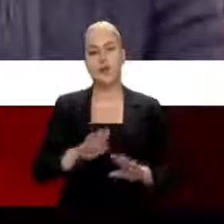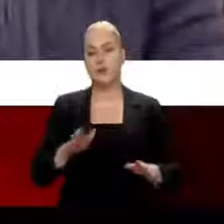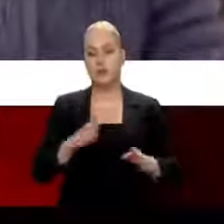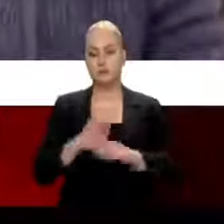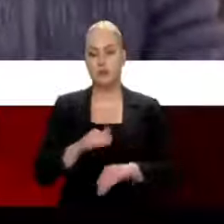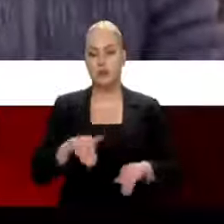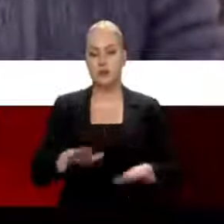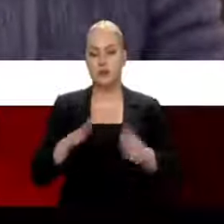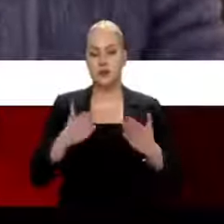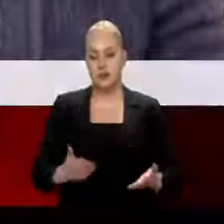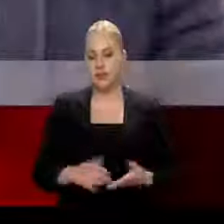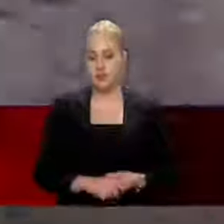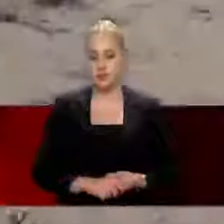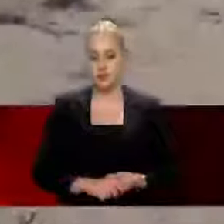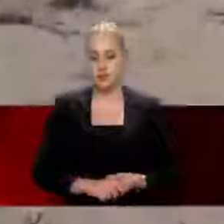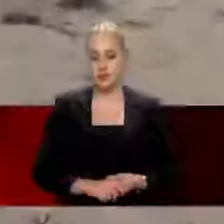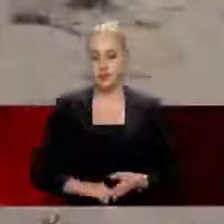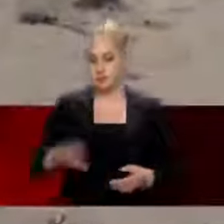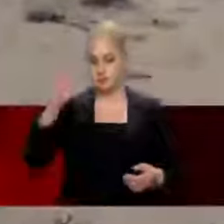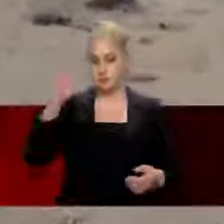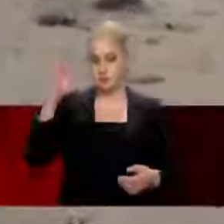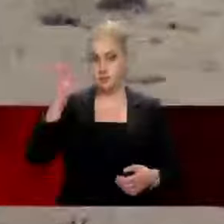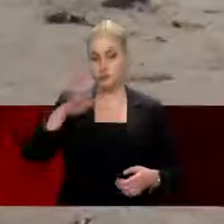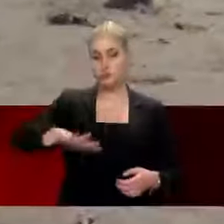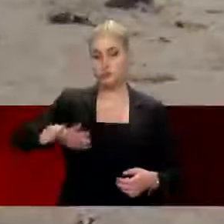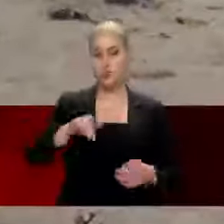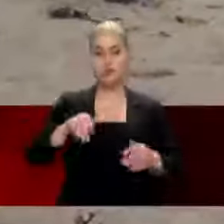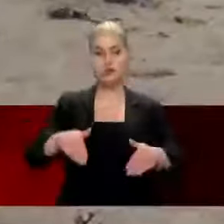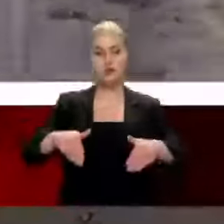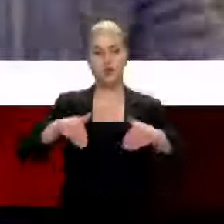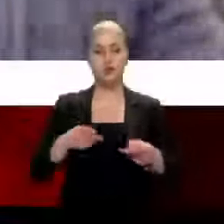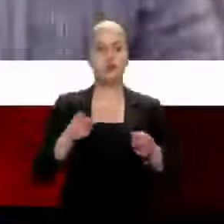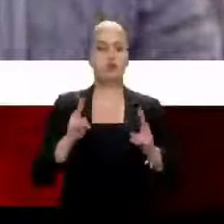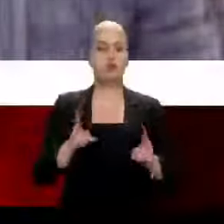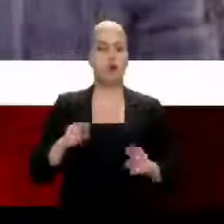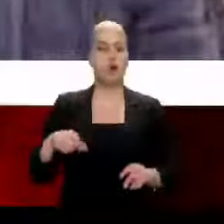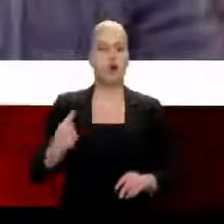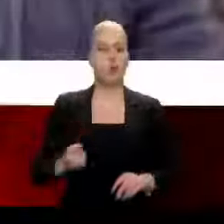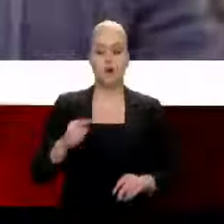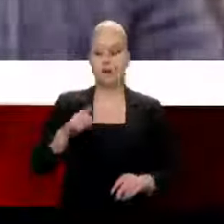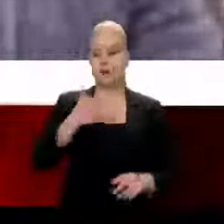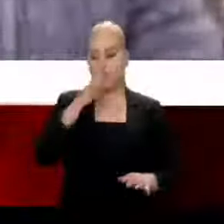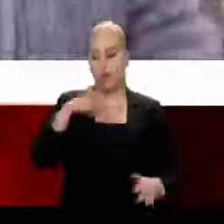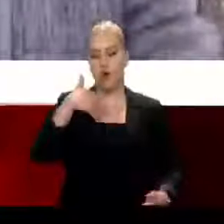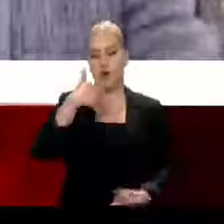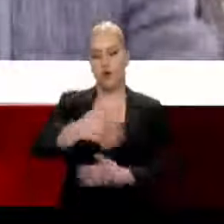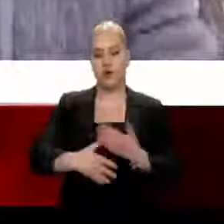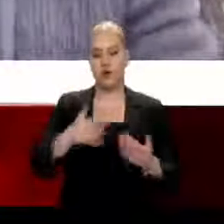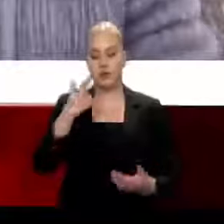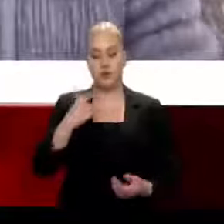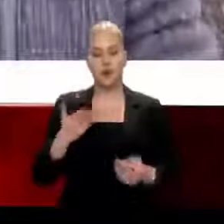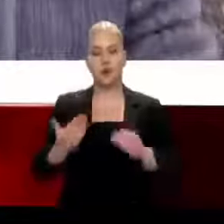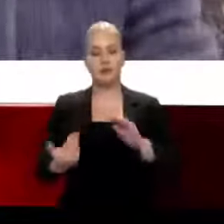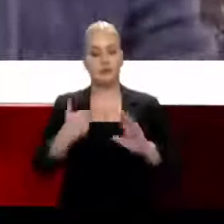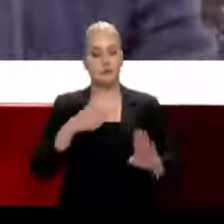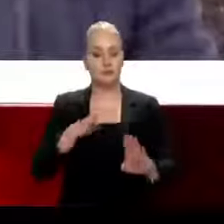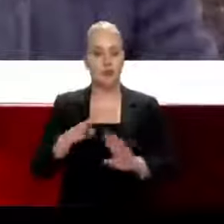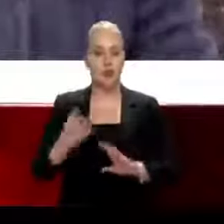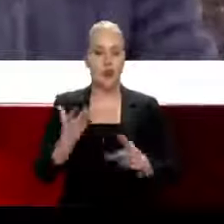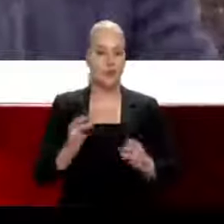söylememiz doğru olmaz. Uzmanlara göre çekilmeler normal. Genel itibariyle bu etkilerin en baskını gelgit